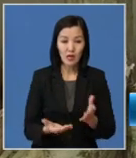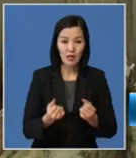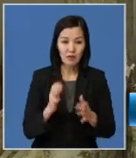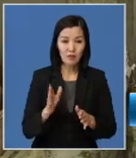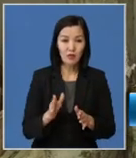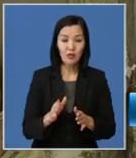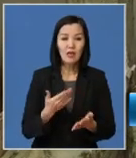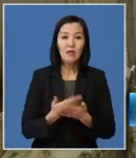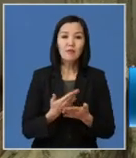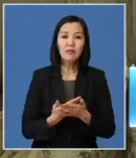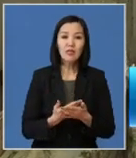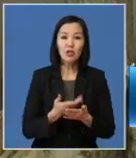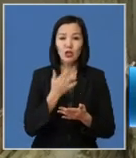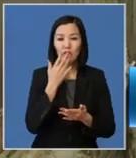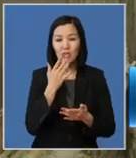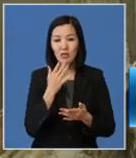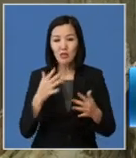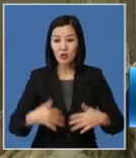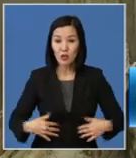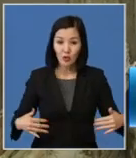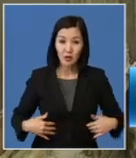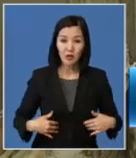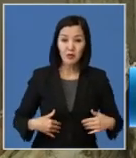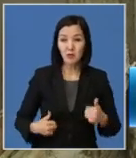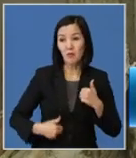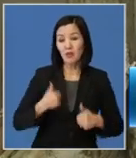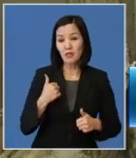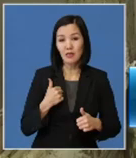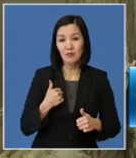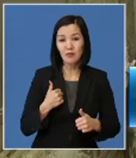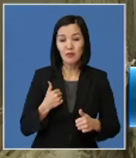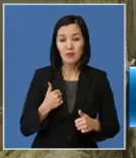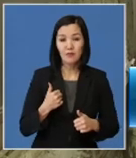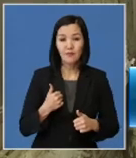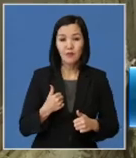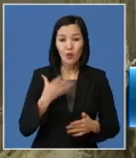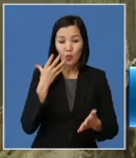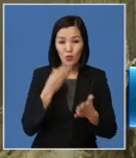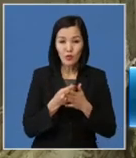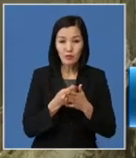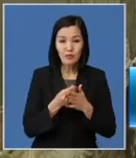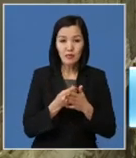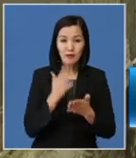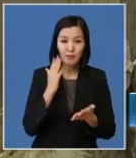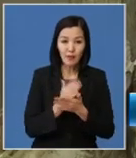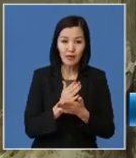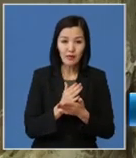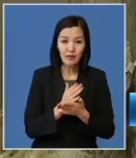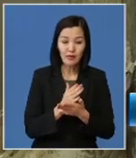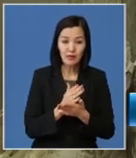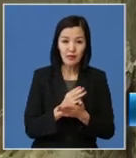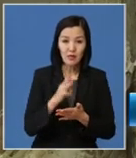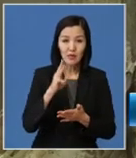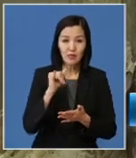шетелдік малдармен мақтанымызды, шетелдің малы осымен біз будандастыру керек, біз осымен көру керек, тұқым алып қалу керек. Неге өзіміздің қолымыздағы зауыты руномыз тау